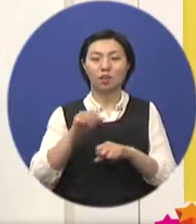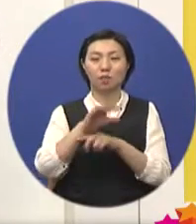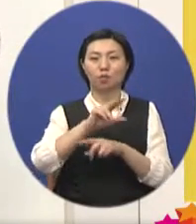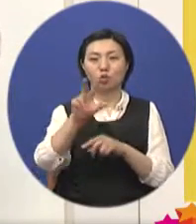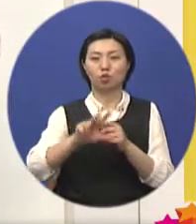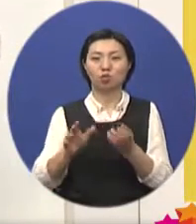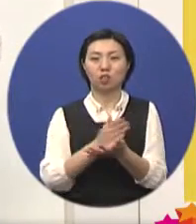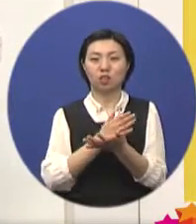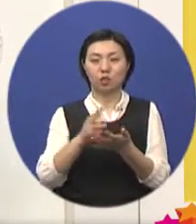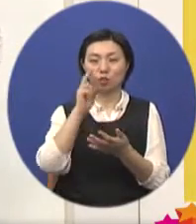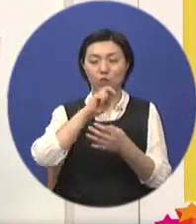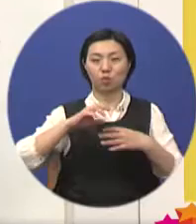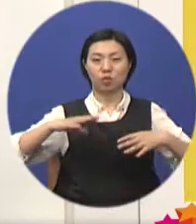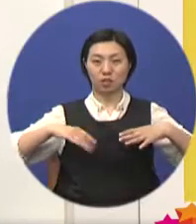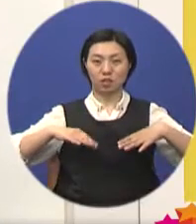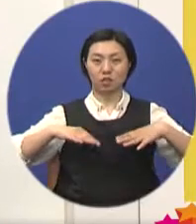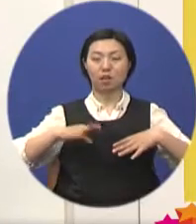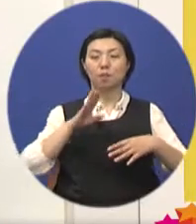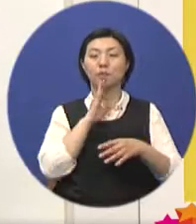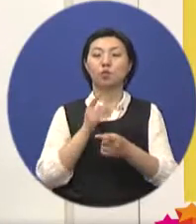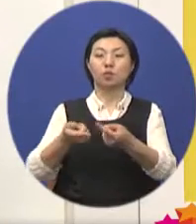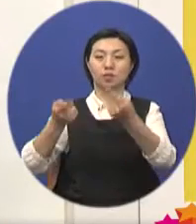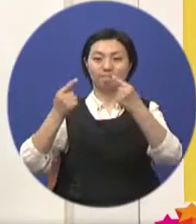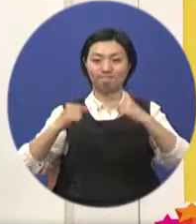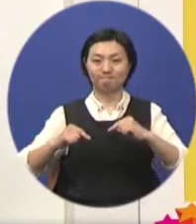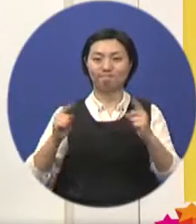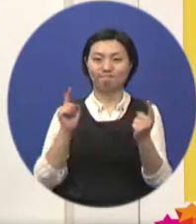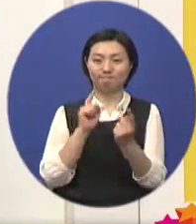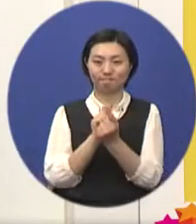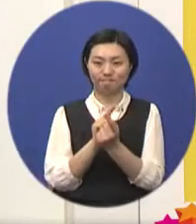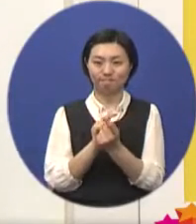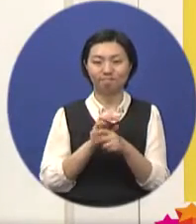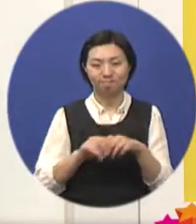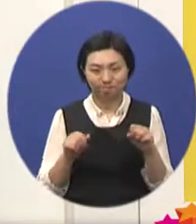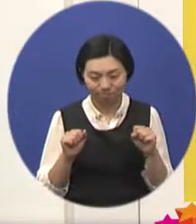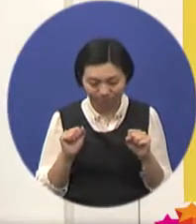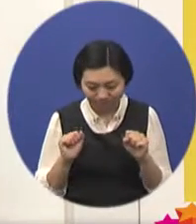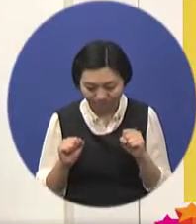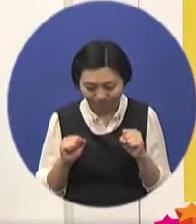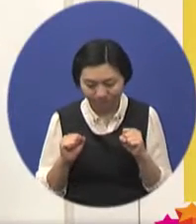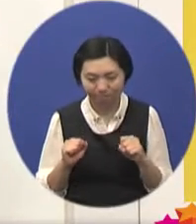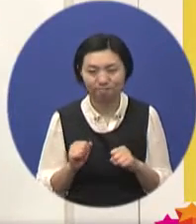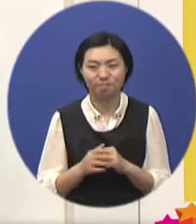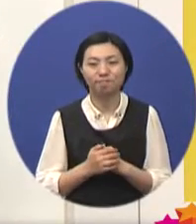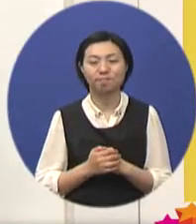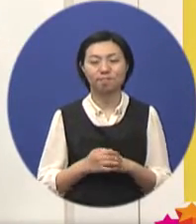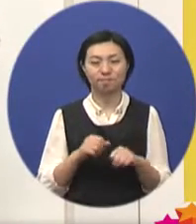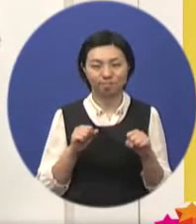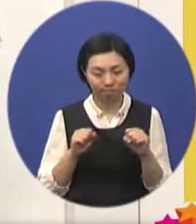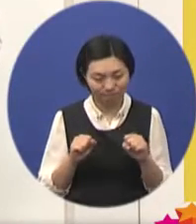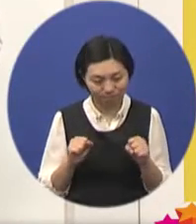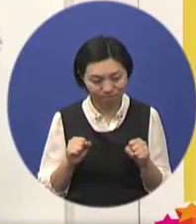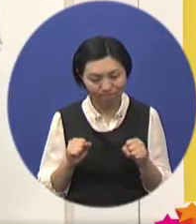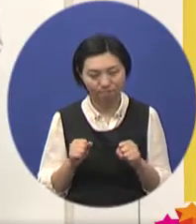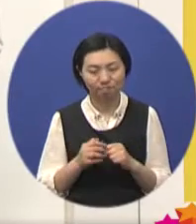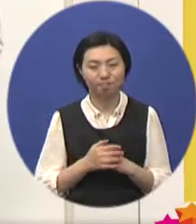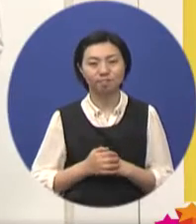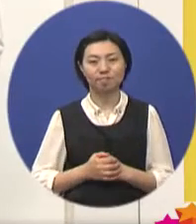나눔 노래자랑 계속해서 네. 축석 참여자 만나보겠습니다. 네. 네. 안녕하세요. 어서 오세요. 네, 안녕하세요.